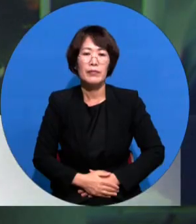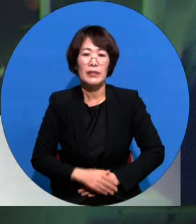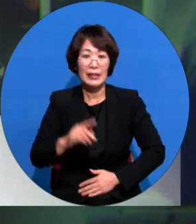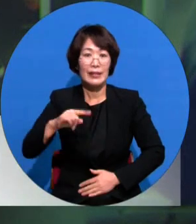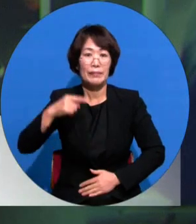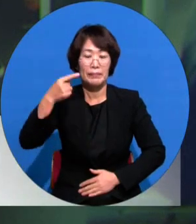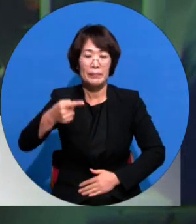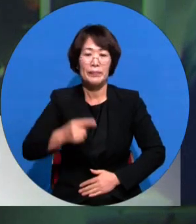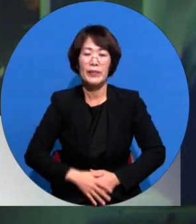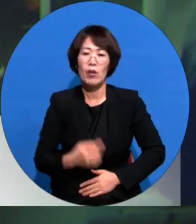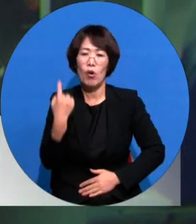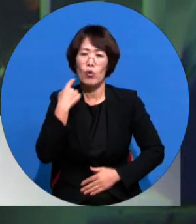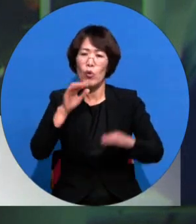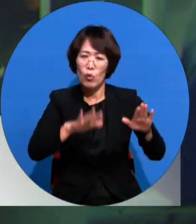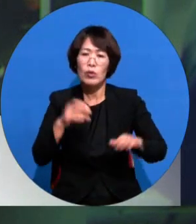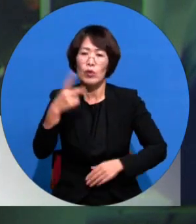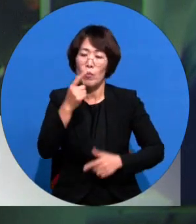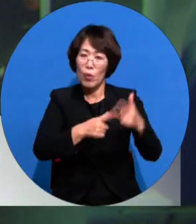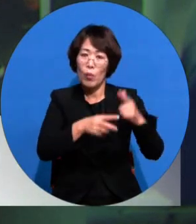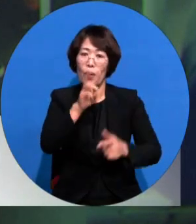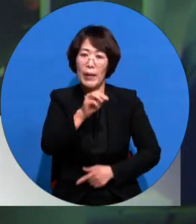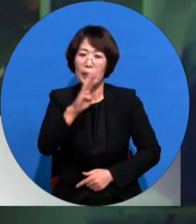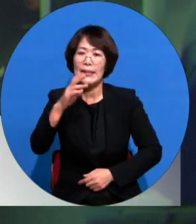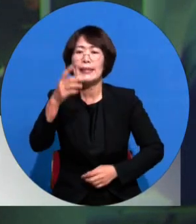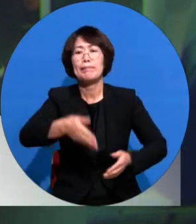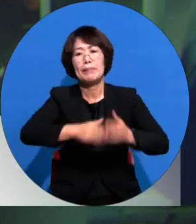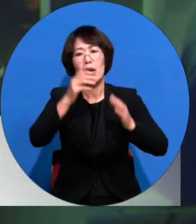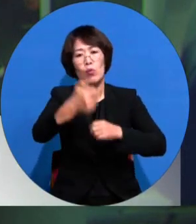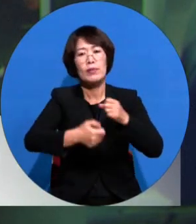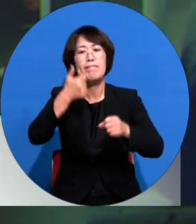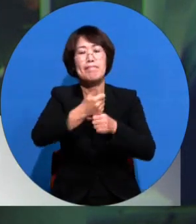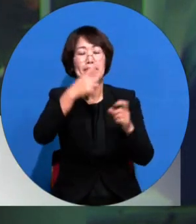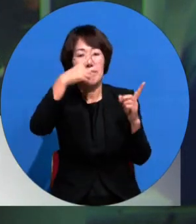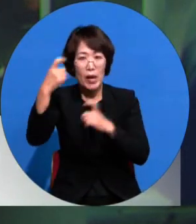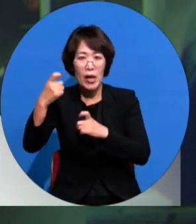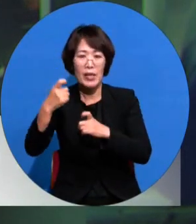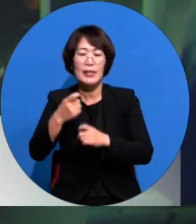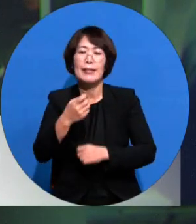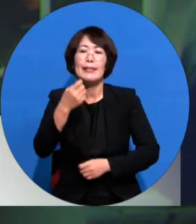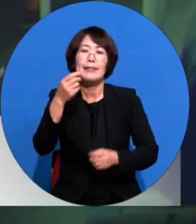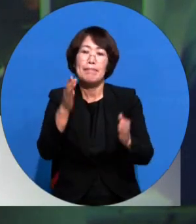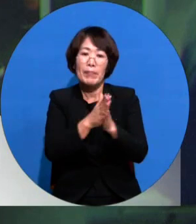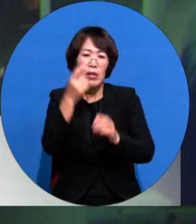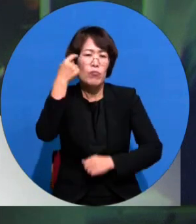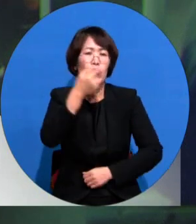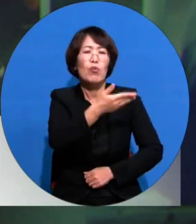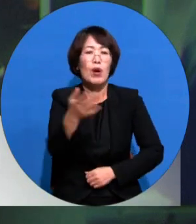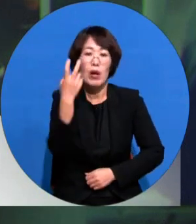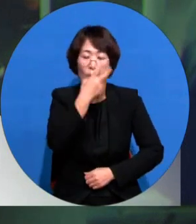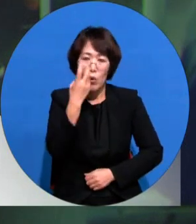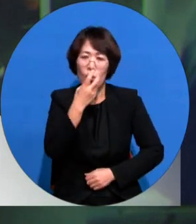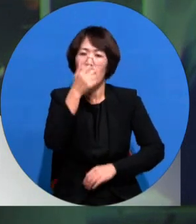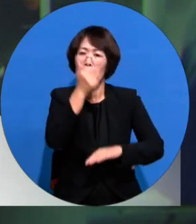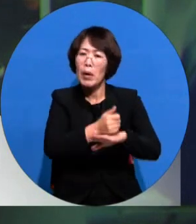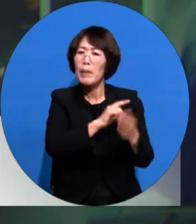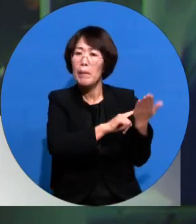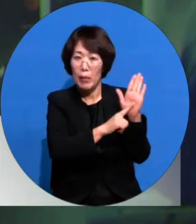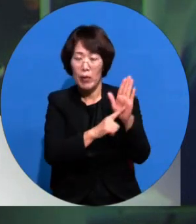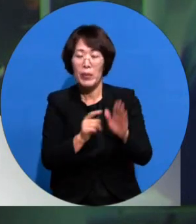다음 뉴스입니다. 어제에 이어 오늘도 목포 MBC 창사 55주년을 기념해 실시한 여론조사 결과 보도